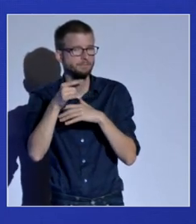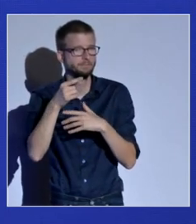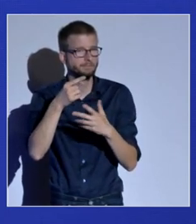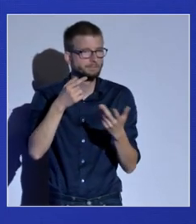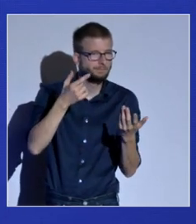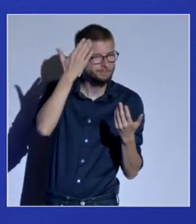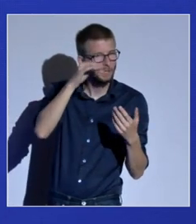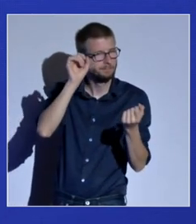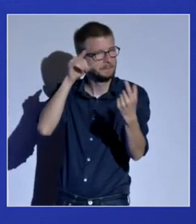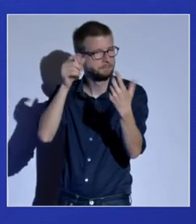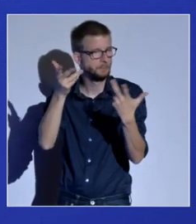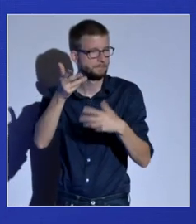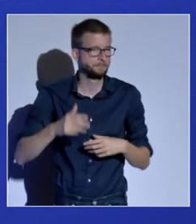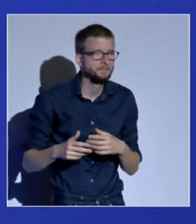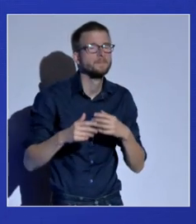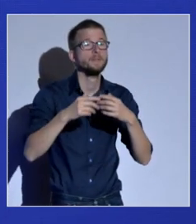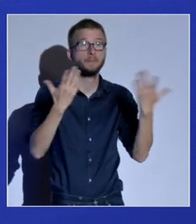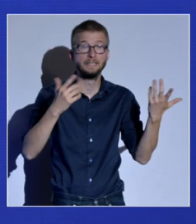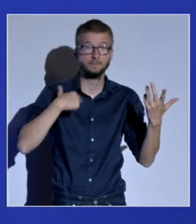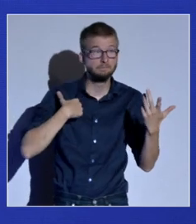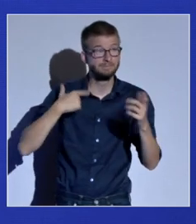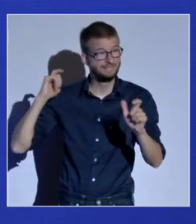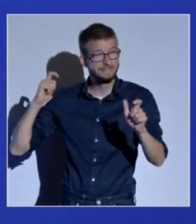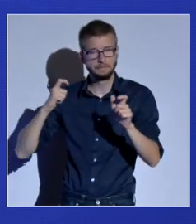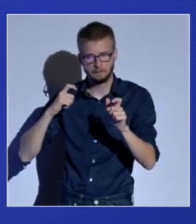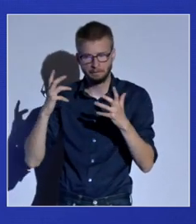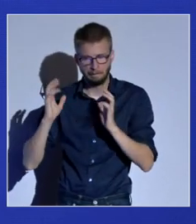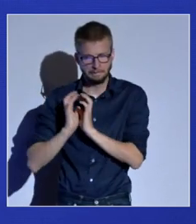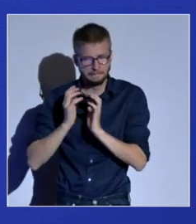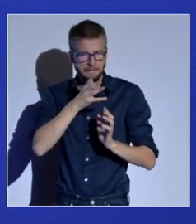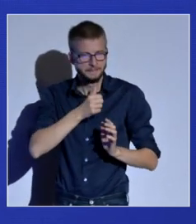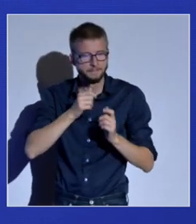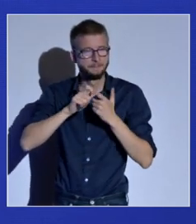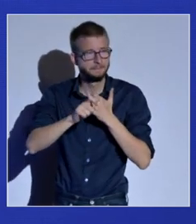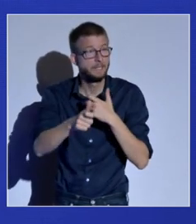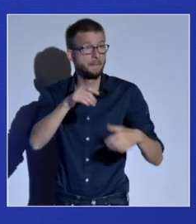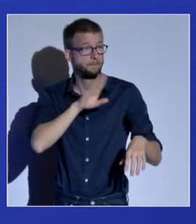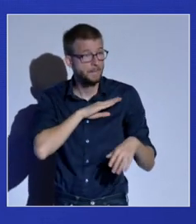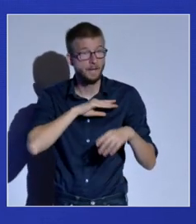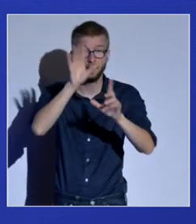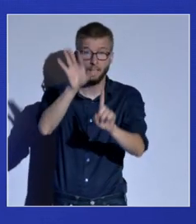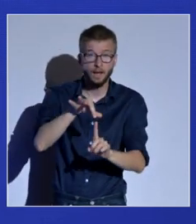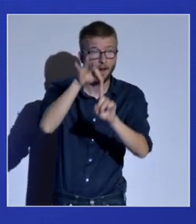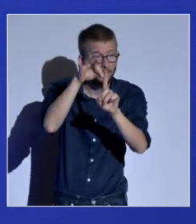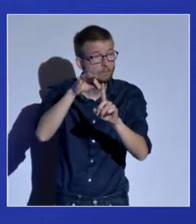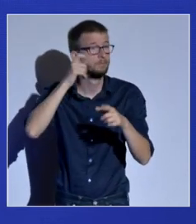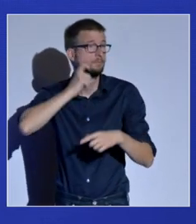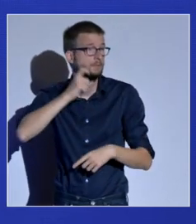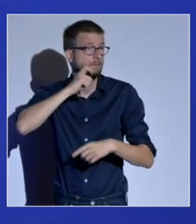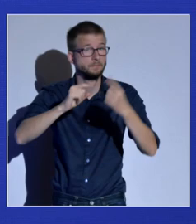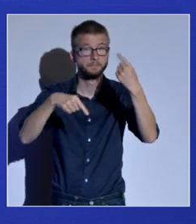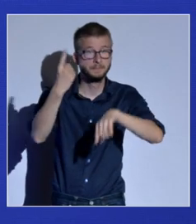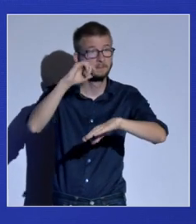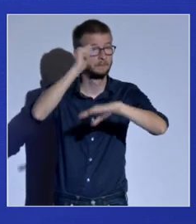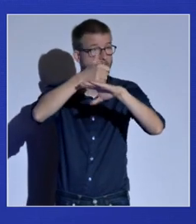et on n'avait pas réussi à le construire, et c'est grâce à l'élection d'Emmanuel Macron à la présidence de la République et